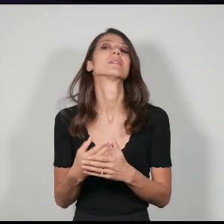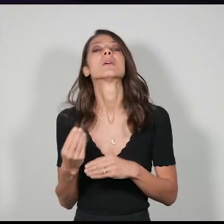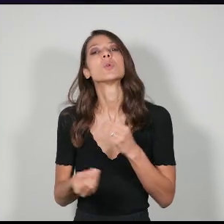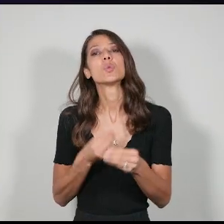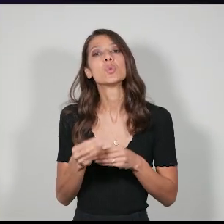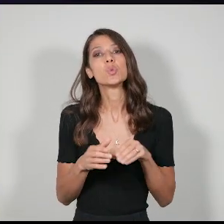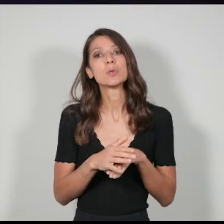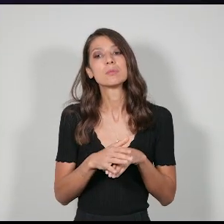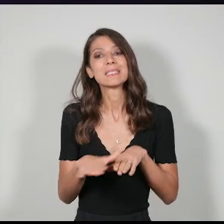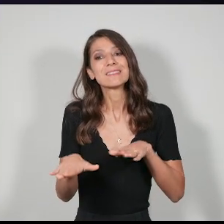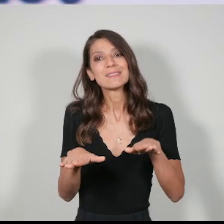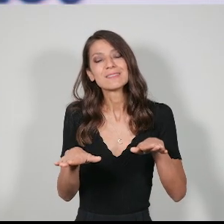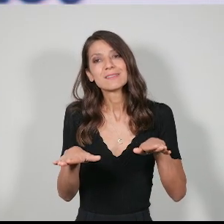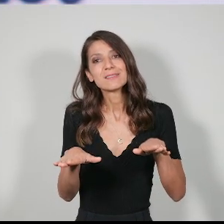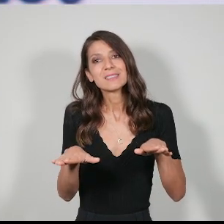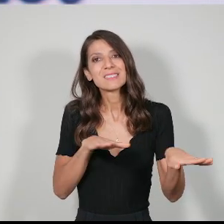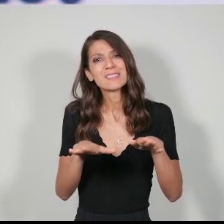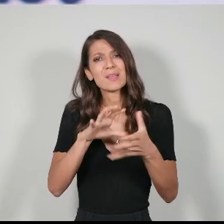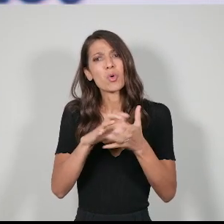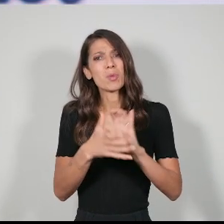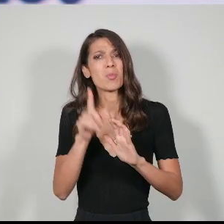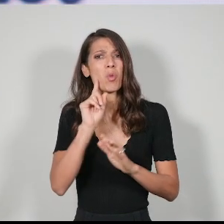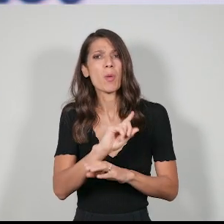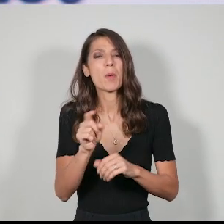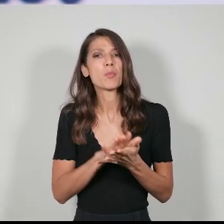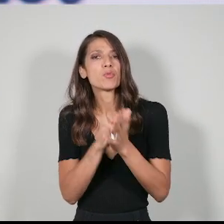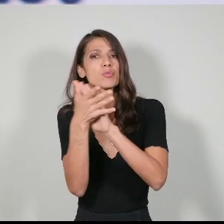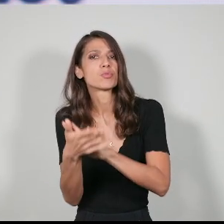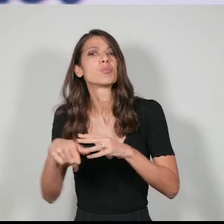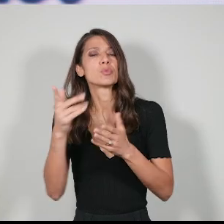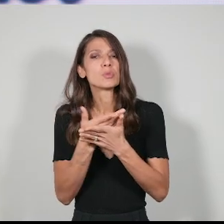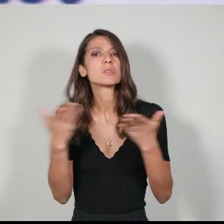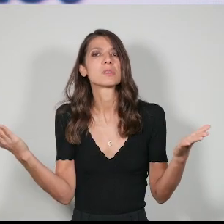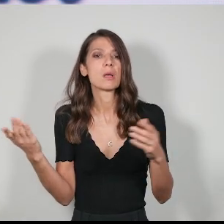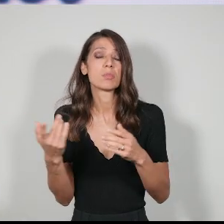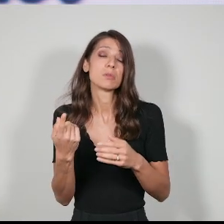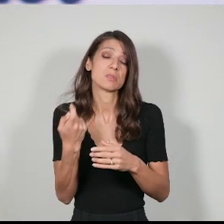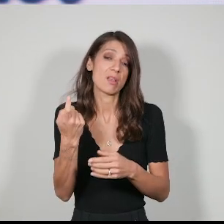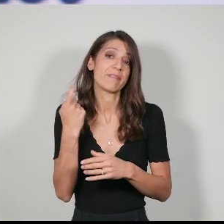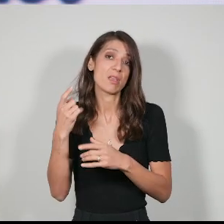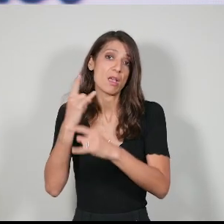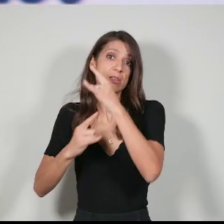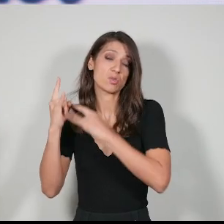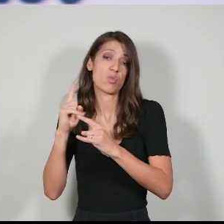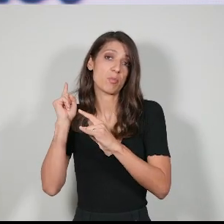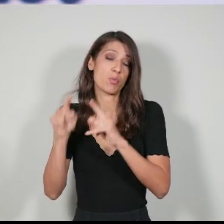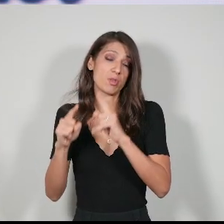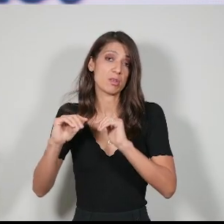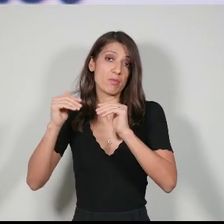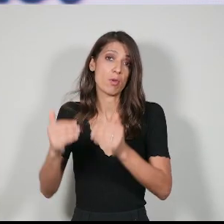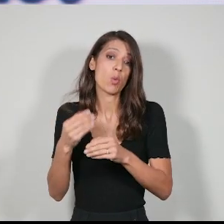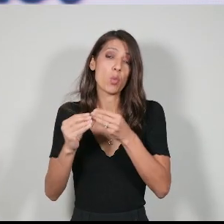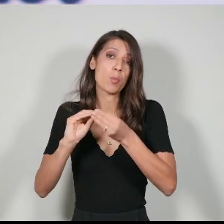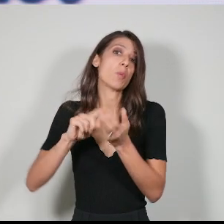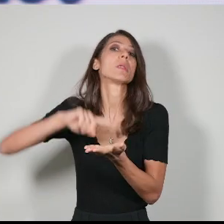système est-elle nécessaire ou pourrait-elle simplifier? Une part de la complexité est liée à l'histoire et ne devrait pas perdurer, ou à des histoires de budget